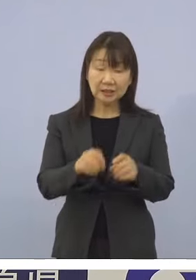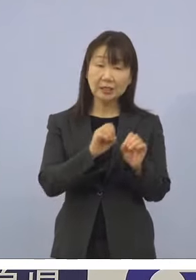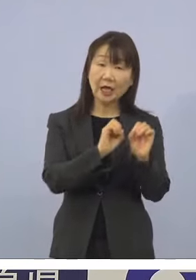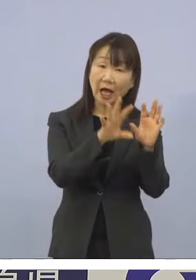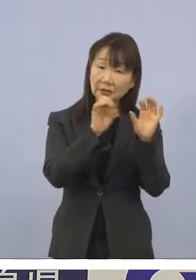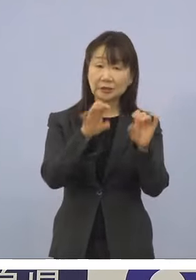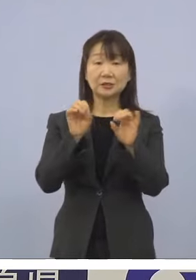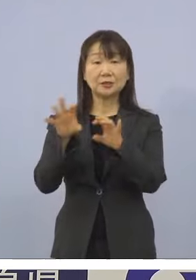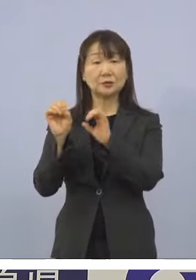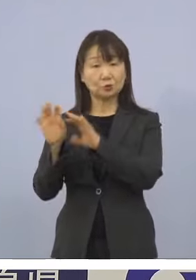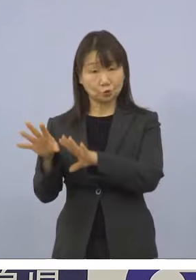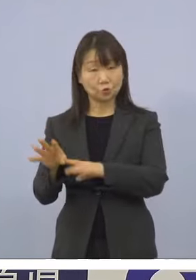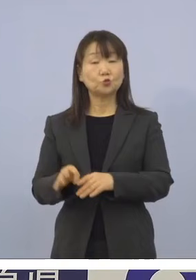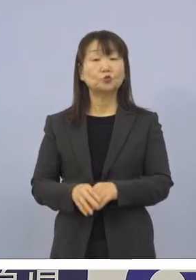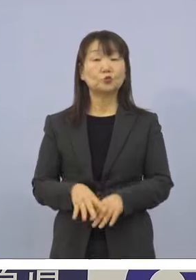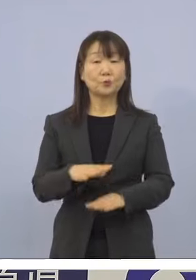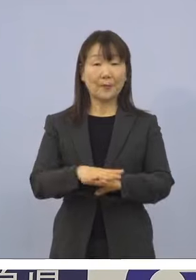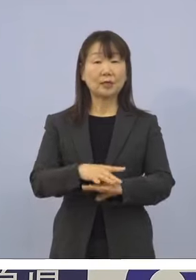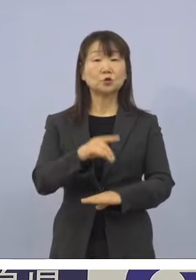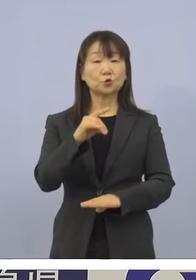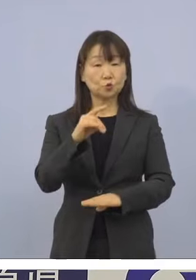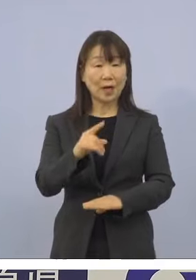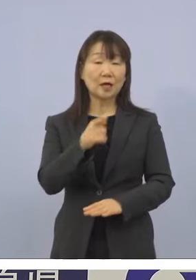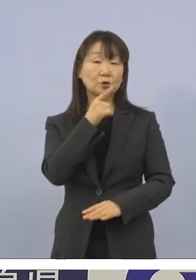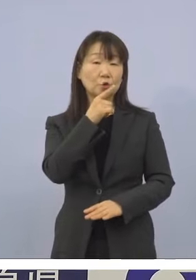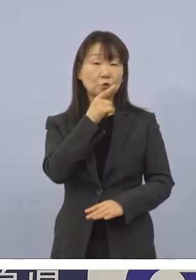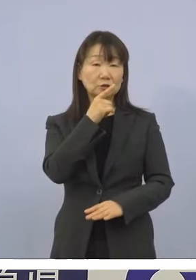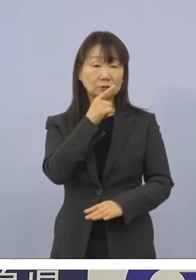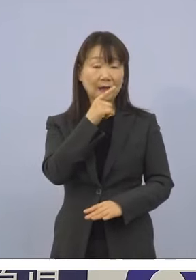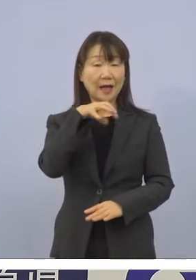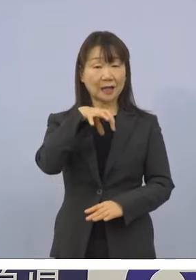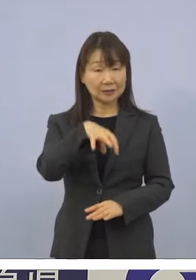くこと、そしてまずは徳島